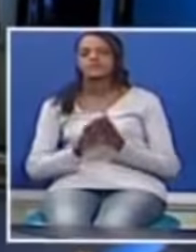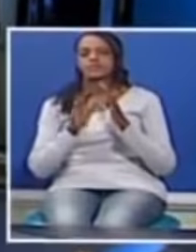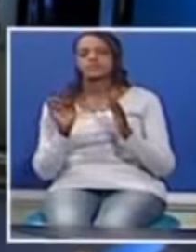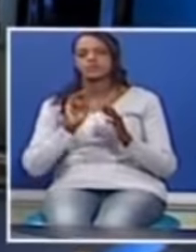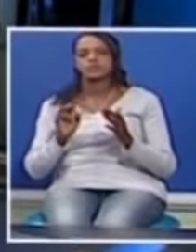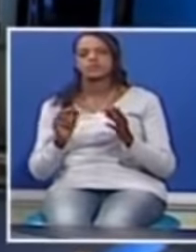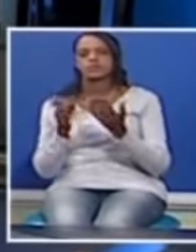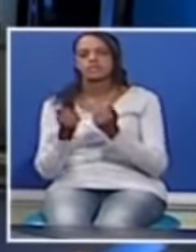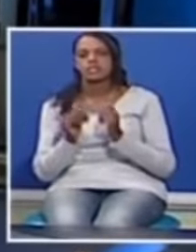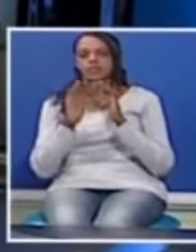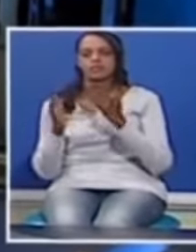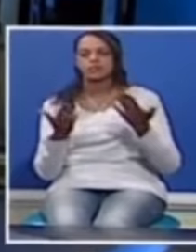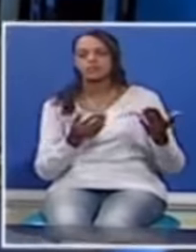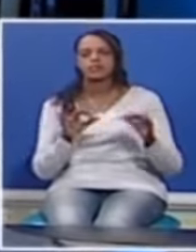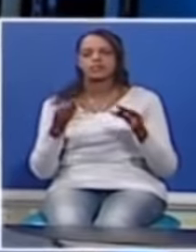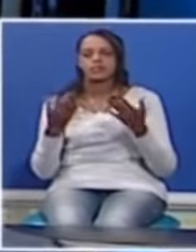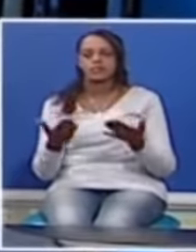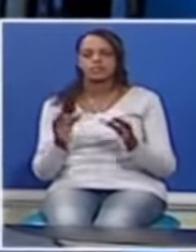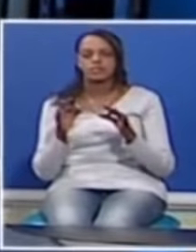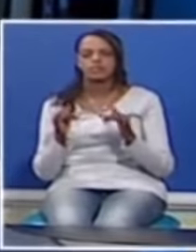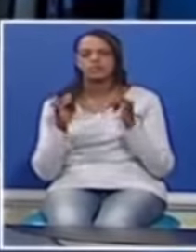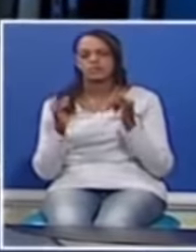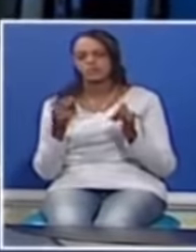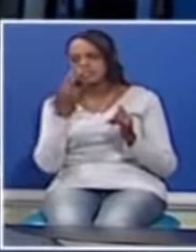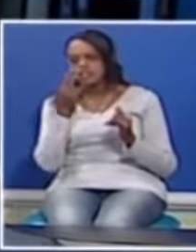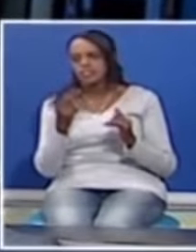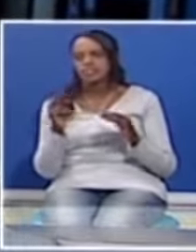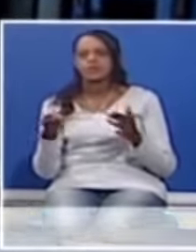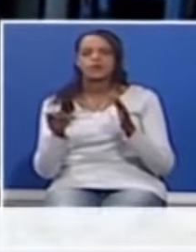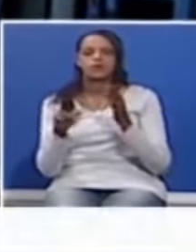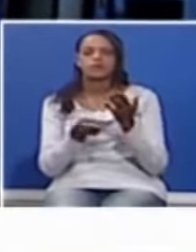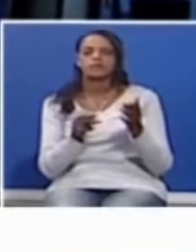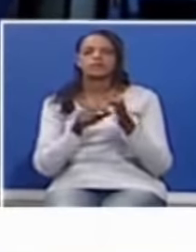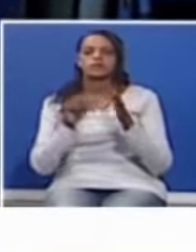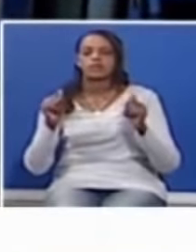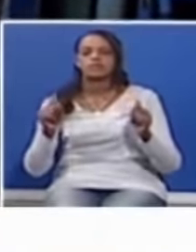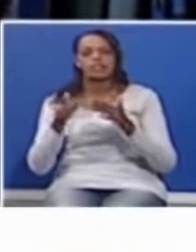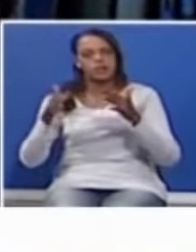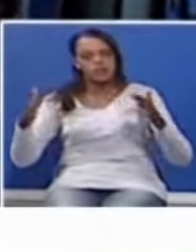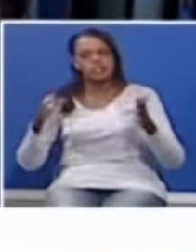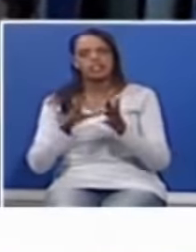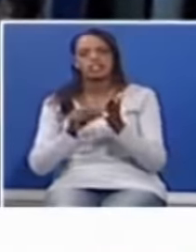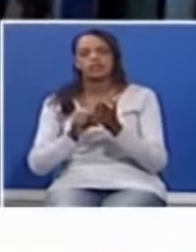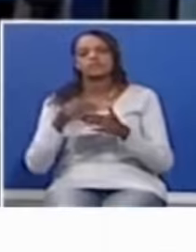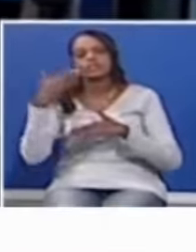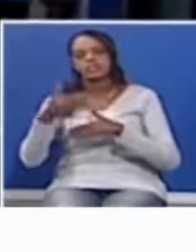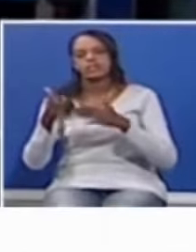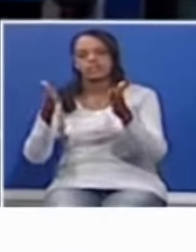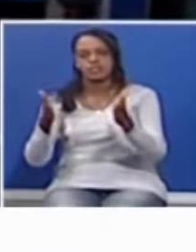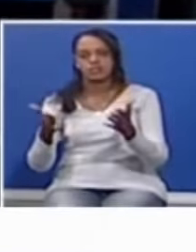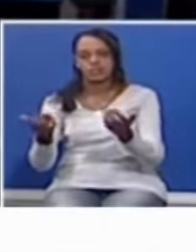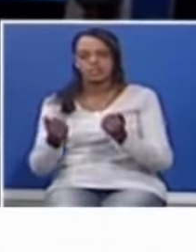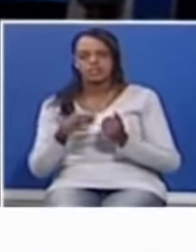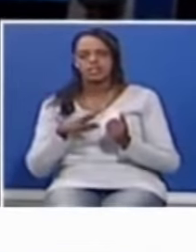كابستريا نيوز روم ازو سلامتنا تقبلو كميك انهم زخبركم تخاتلتنا كم تلمود اوش تسمون كابزنا برو عبيت حقراون اهقراون فتاميتات حزنا